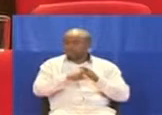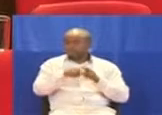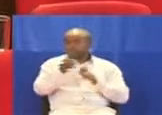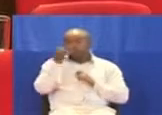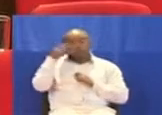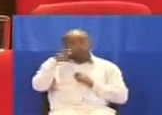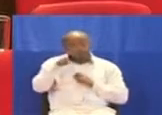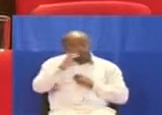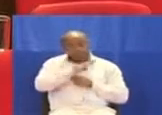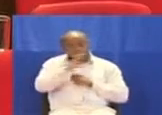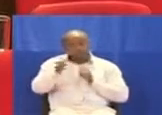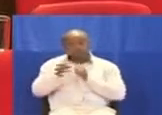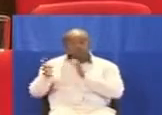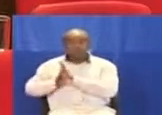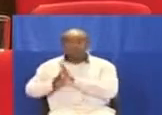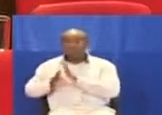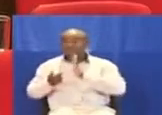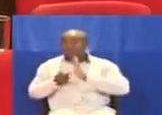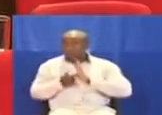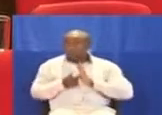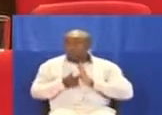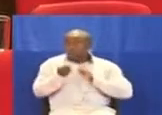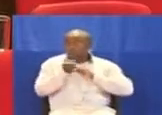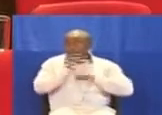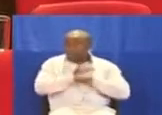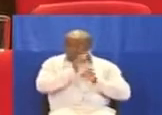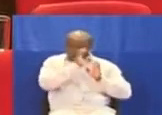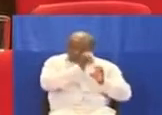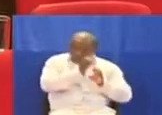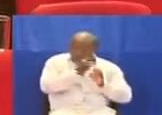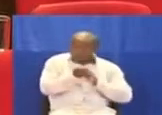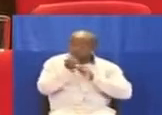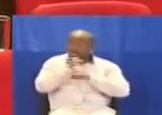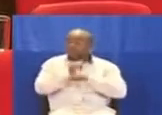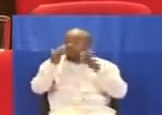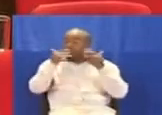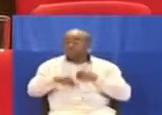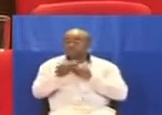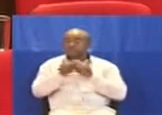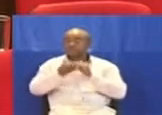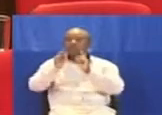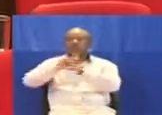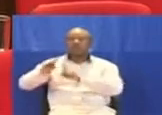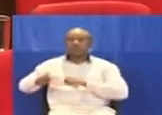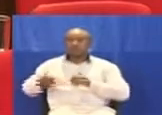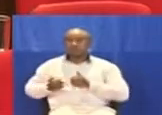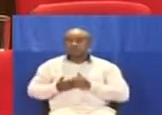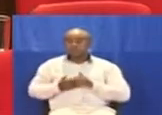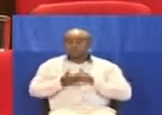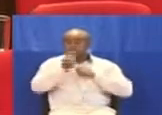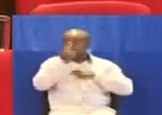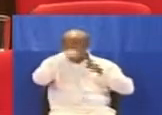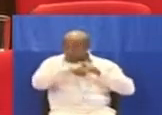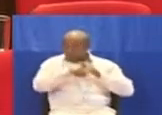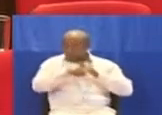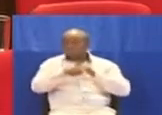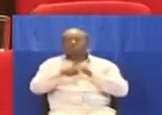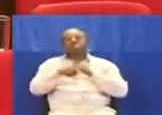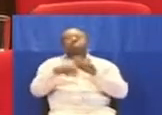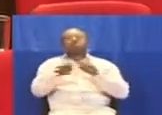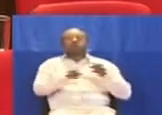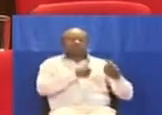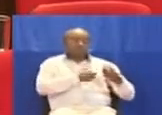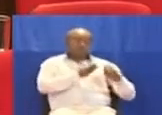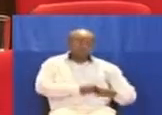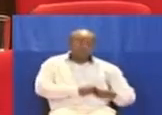wengi wanasayansi na wabobezi wa afya kutoka nchi mbalimbali walifika mahali wakaingia kwenye mkato wa tamaa. Tunafahamu nchi